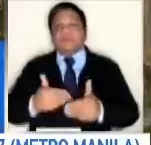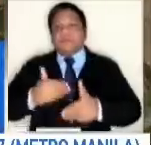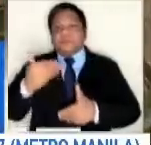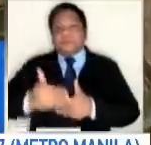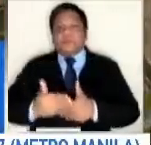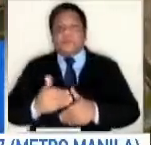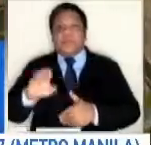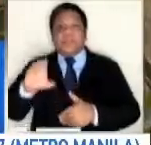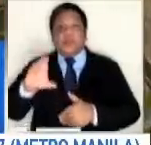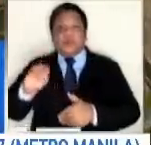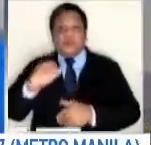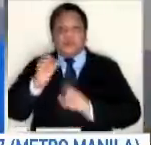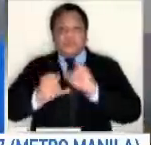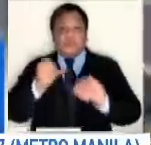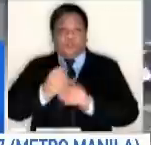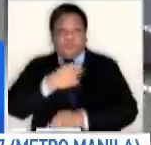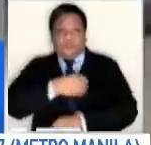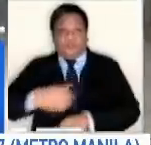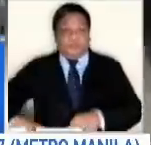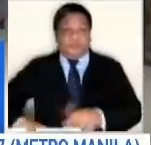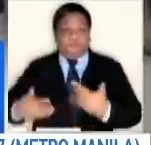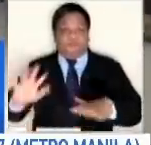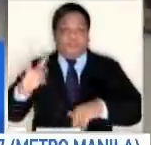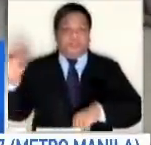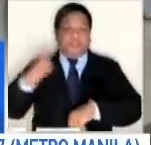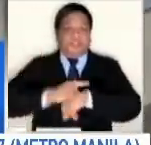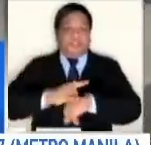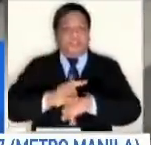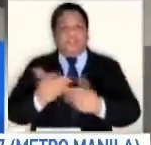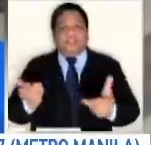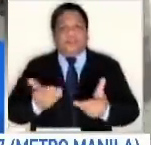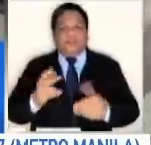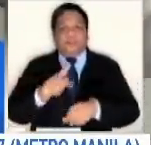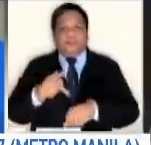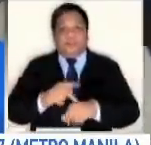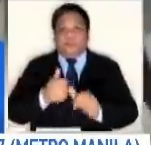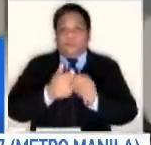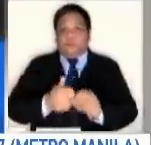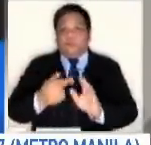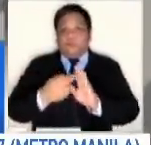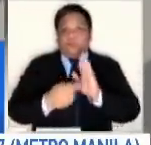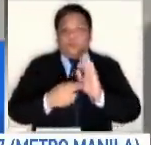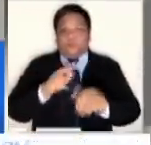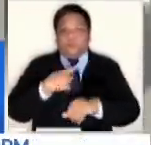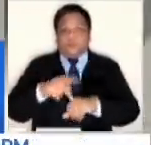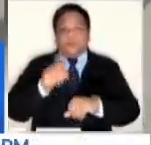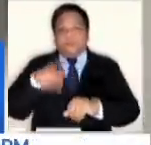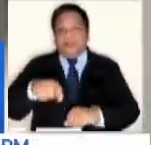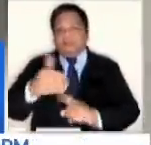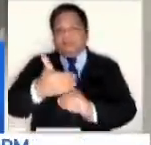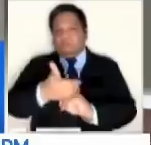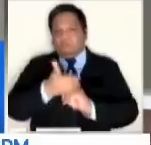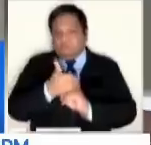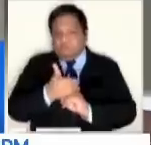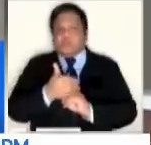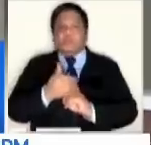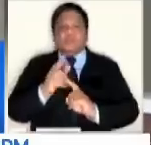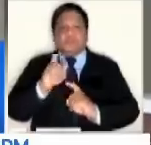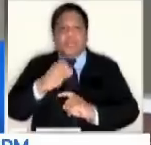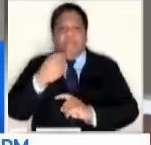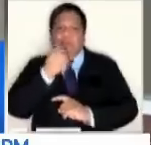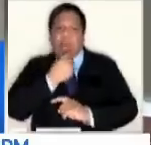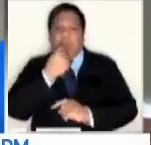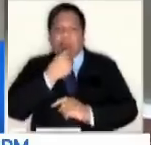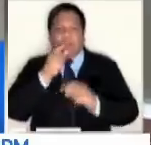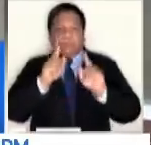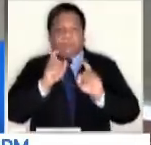Day. Alinsuno sa guidelines ang pamahalaan, kailangan muna niya i-quarantine at sumailalim sa swab test. Matatanda ang hindi